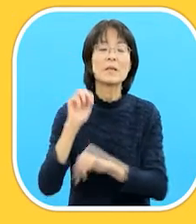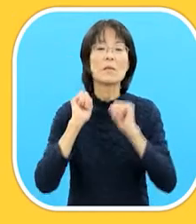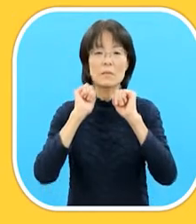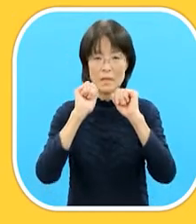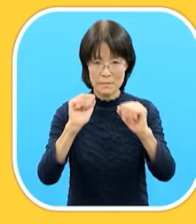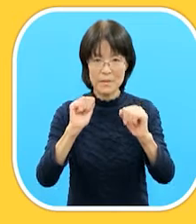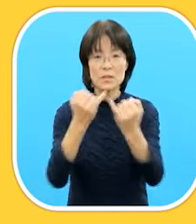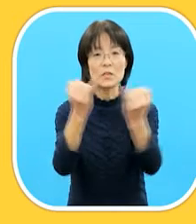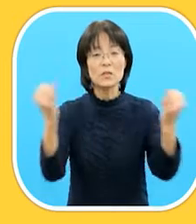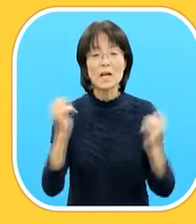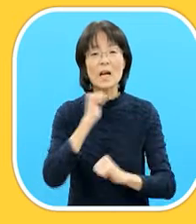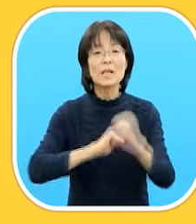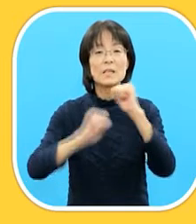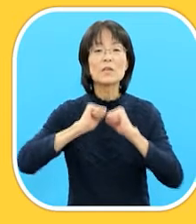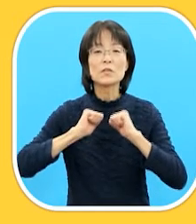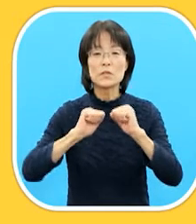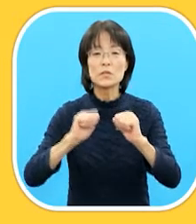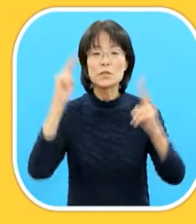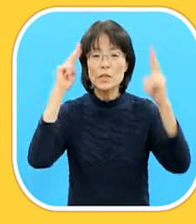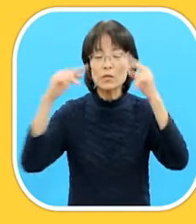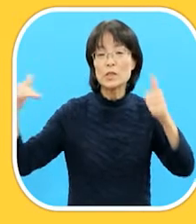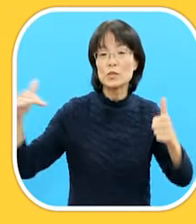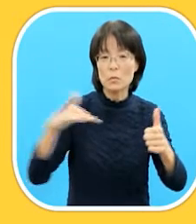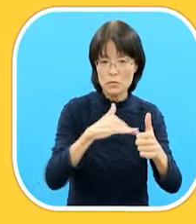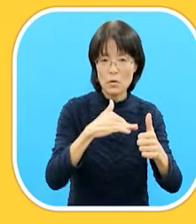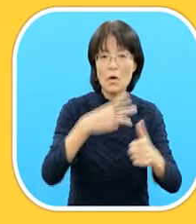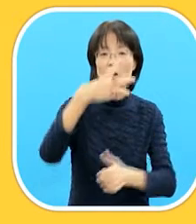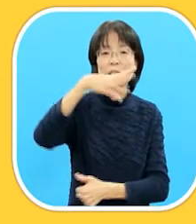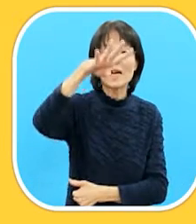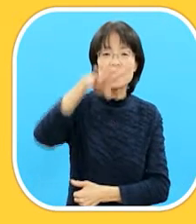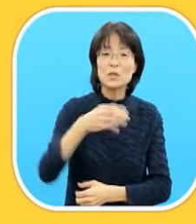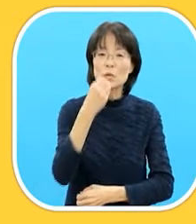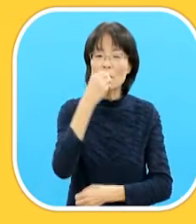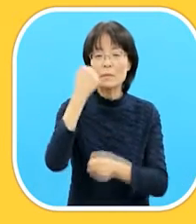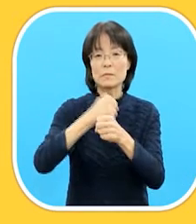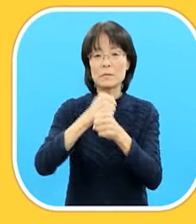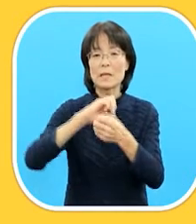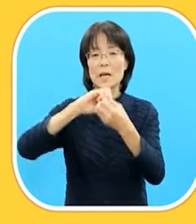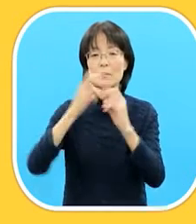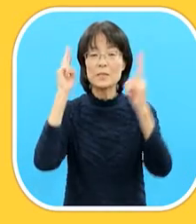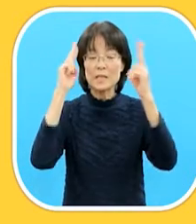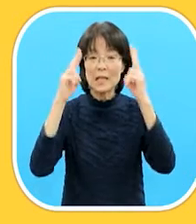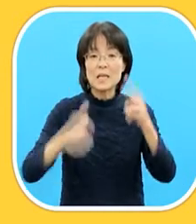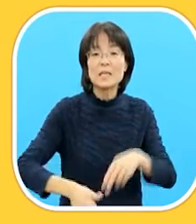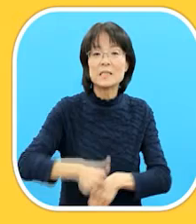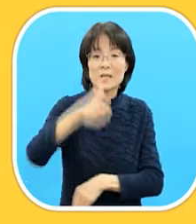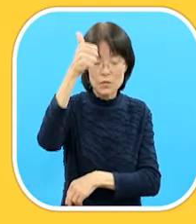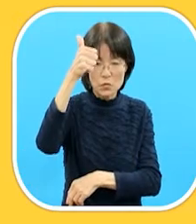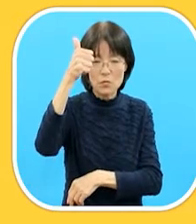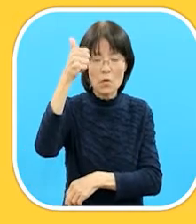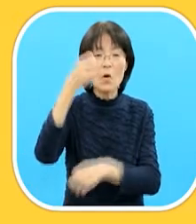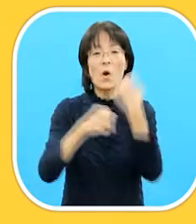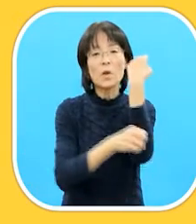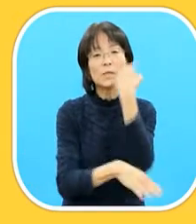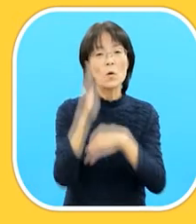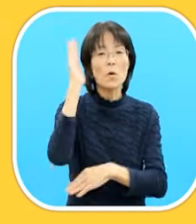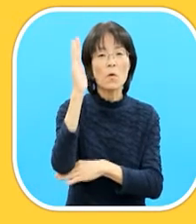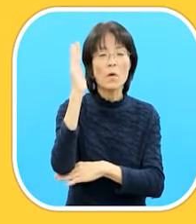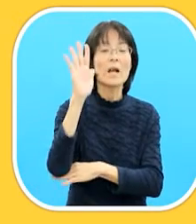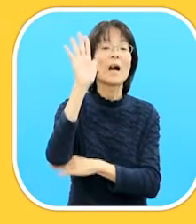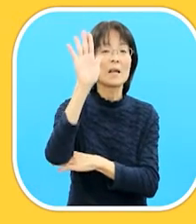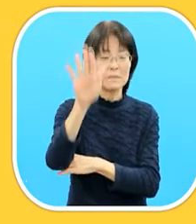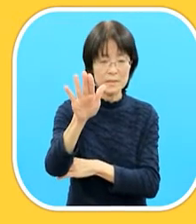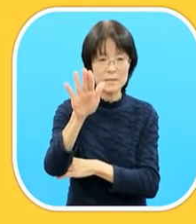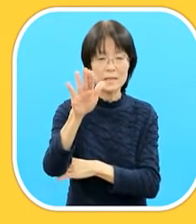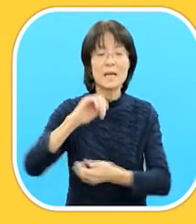。女性が活躍する企業として注目される三州製菓株式会社の西野平社長による基調講演など